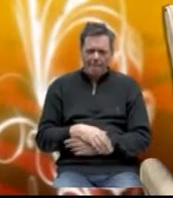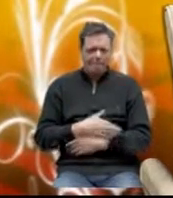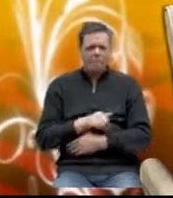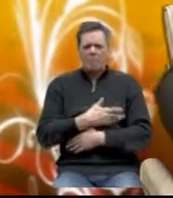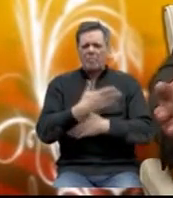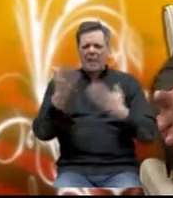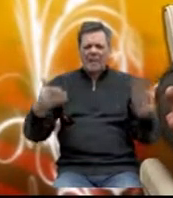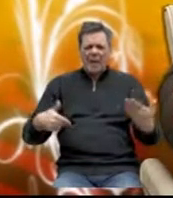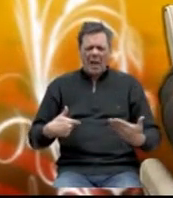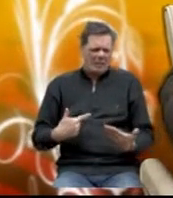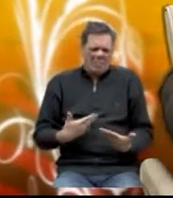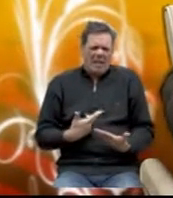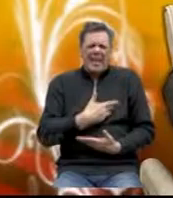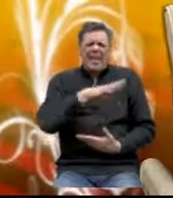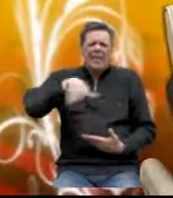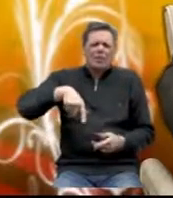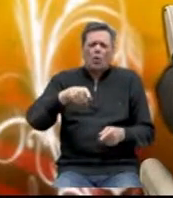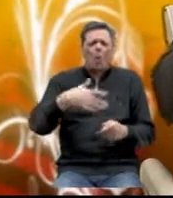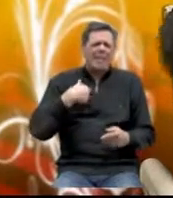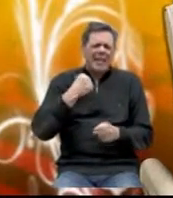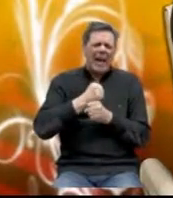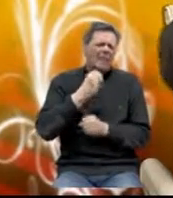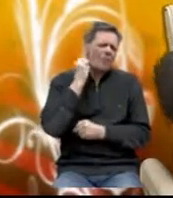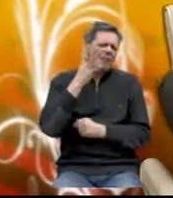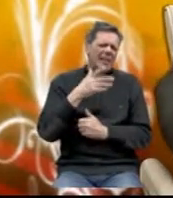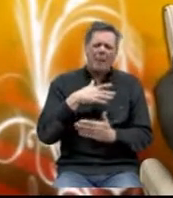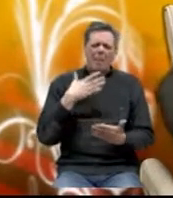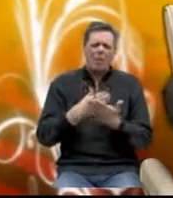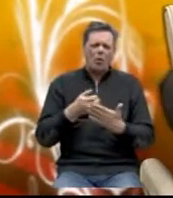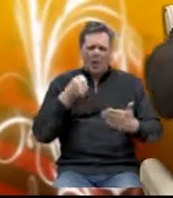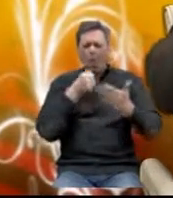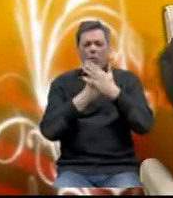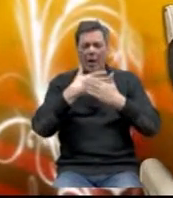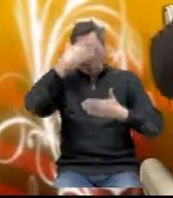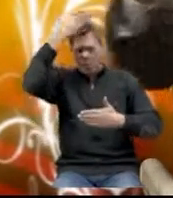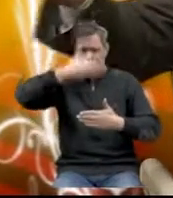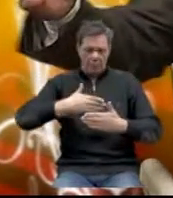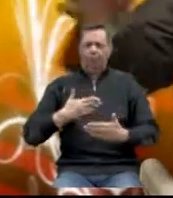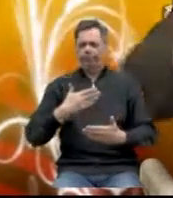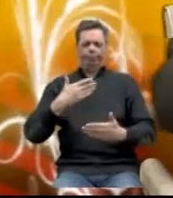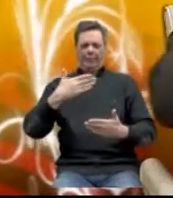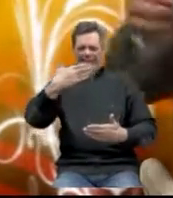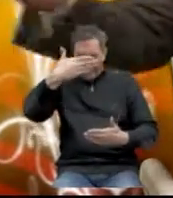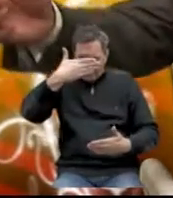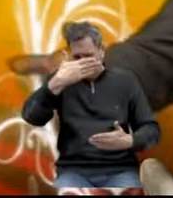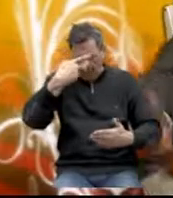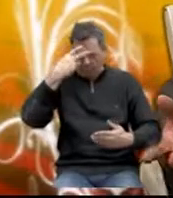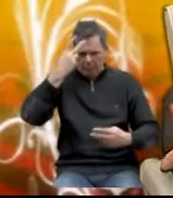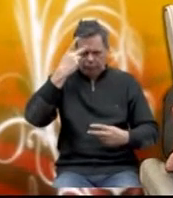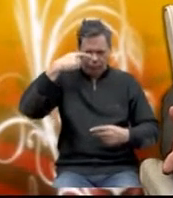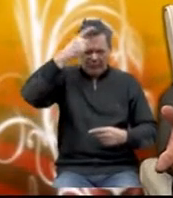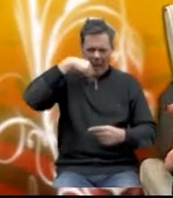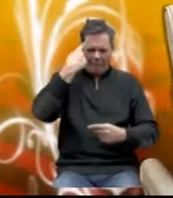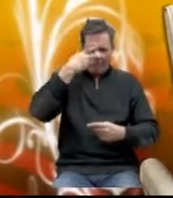nas, to mi radimo svakodnevno. Mislim, niko se ne udari u zid kad izlazi iz sobeva, nego pogleda gdje su vrata, pa se okrene i ode na